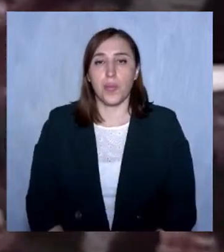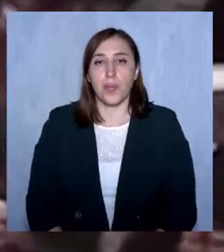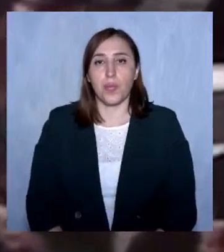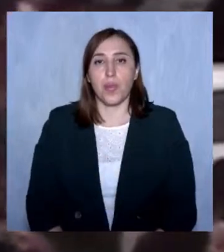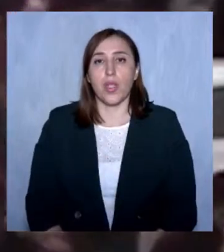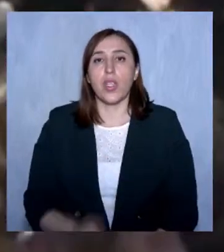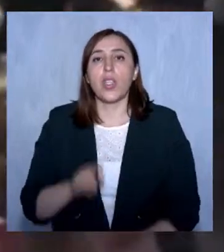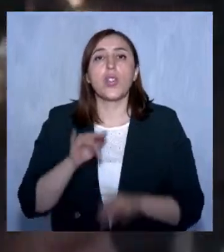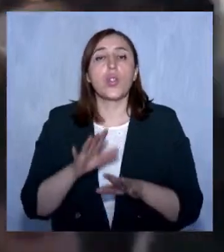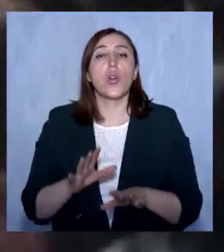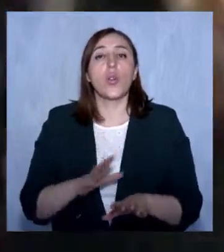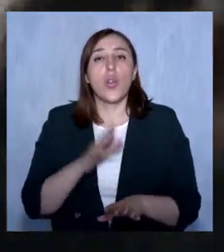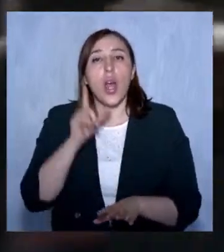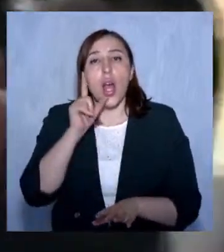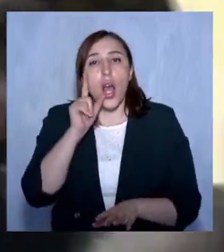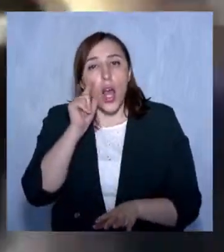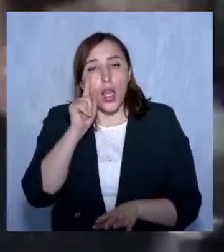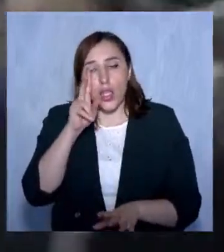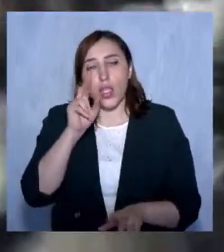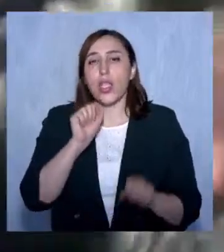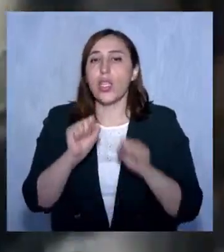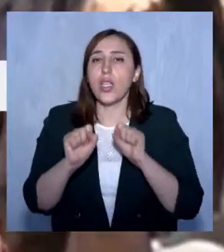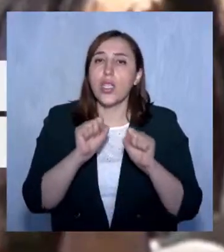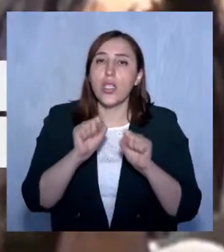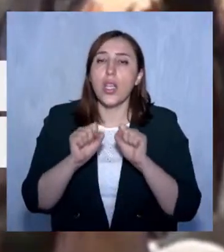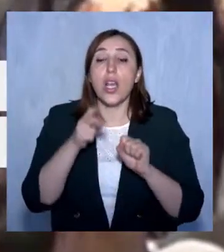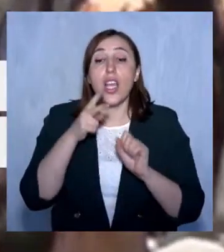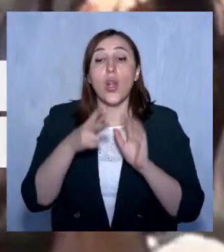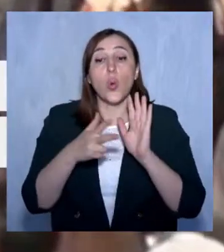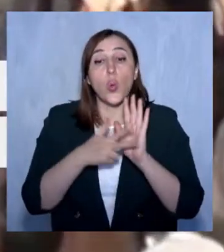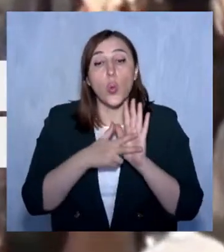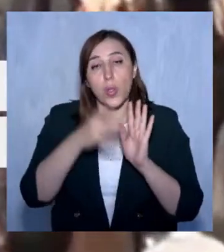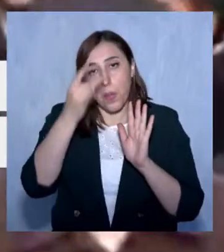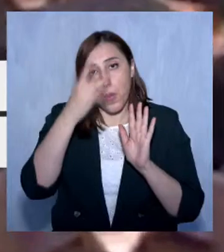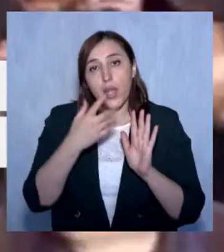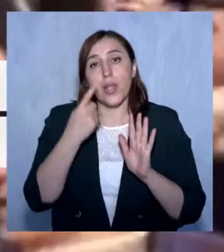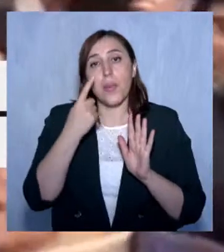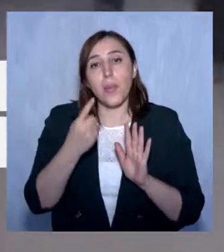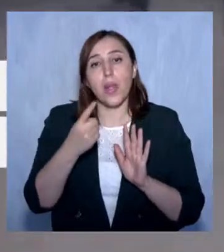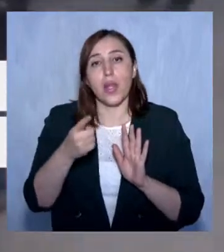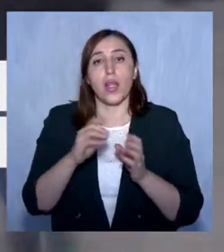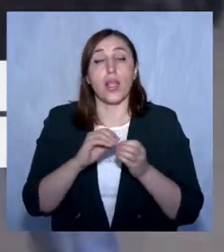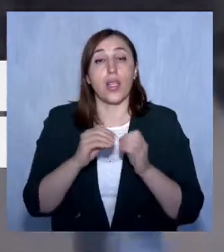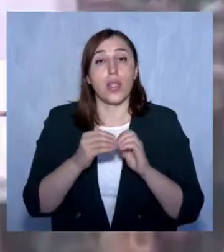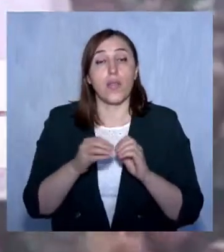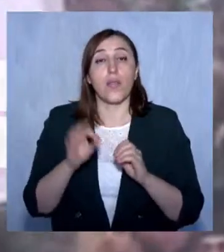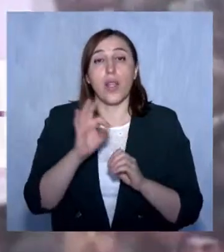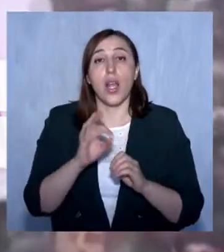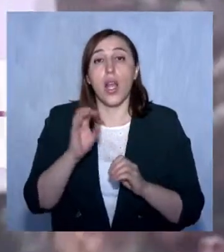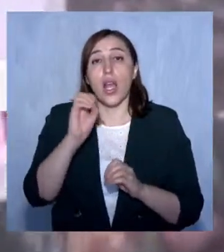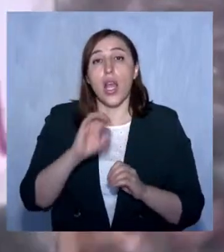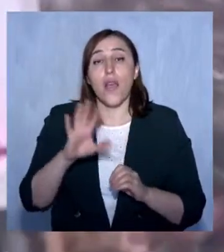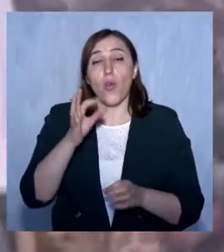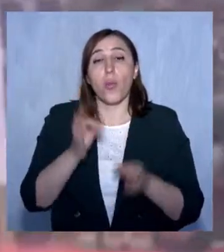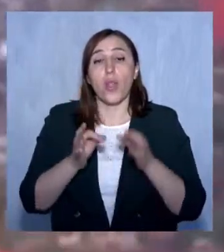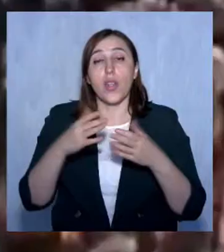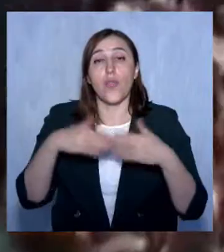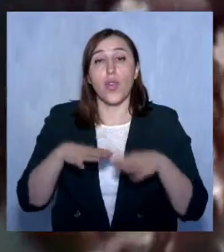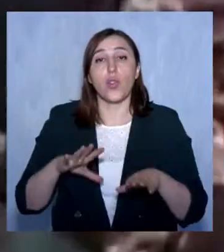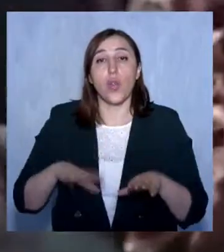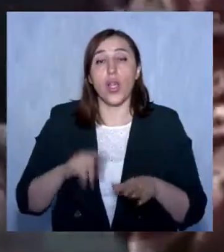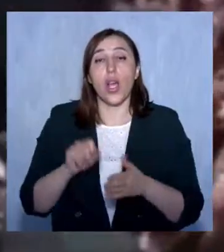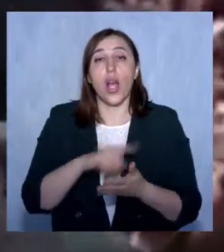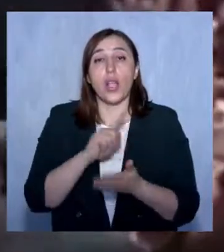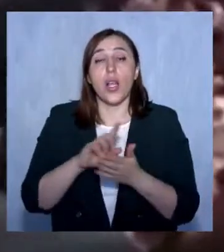Ինչ գործողություններ են Հայաստանի շխանությունները ձերնարկել 2008-ի մարդի մեկի դեպքերի վերաբերյալ եվրոպական դատարանի վջիրներից հետո,